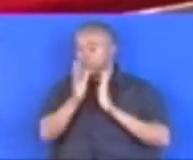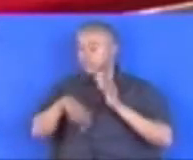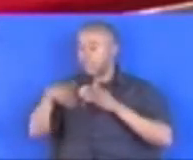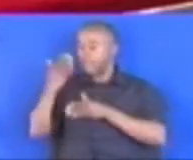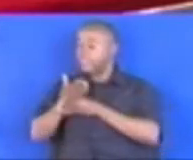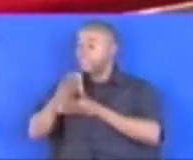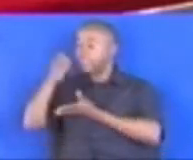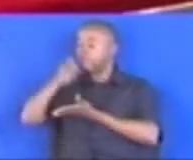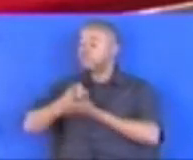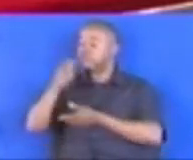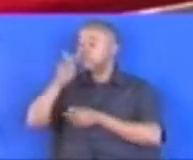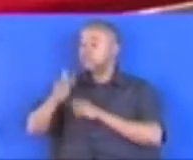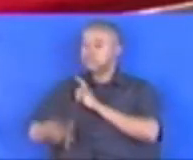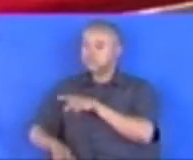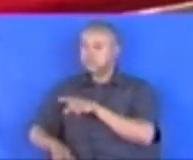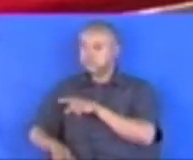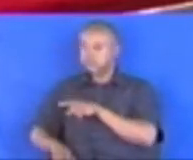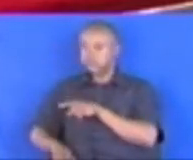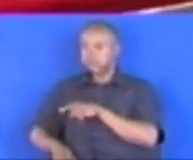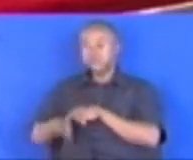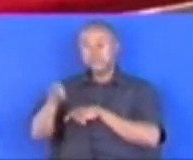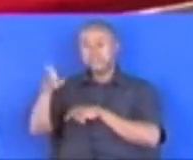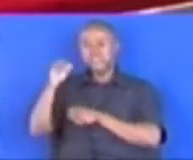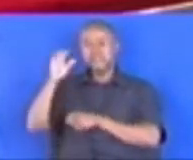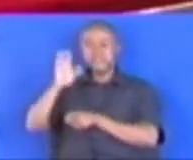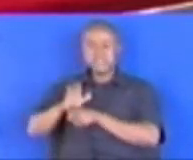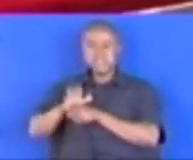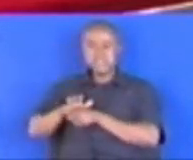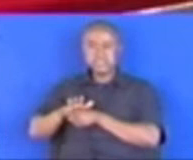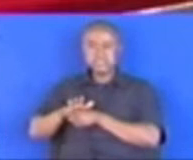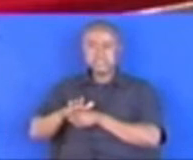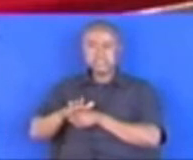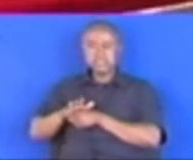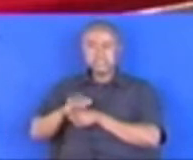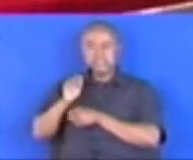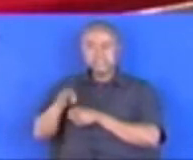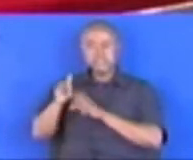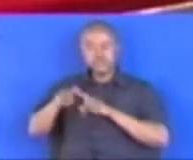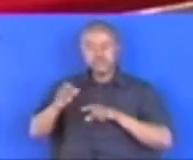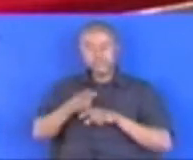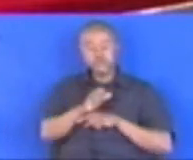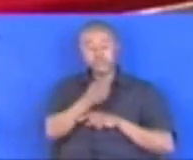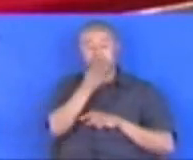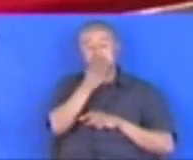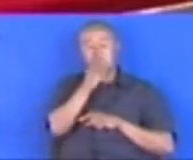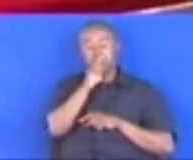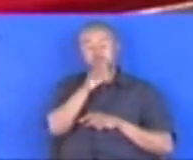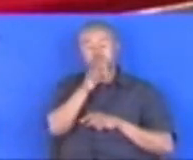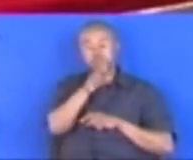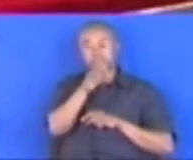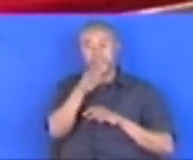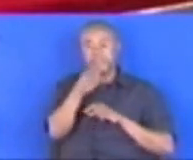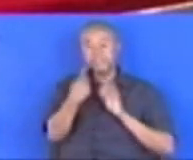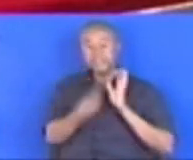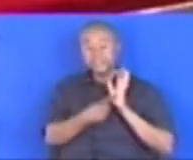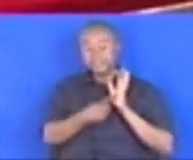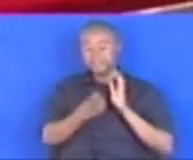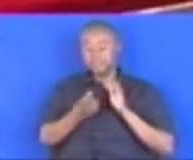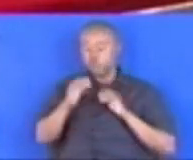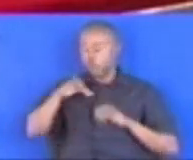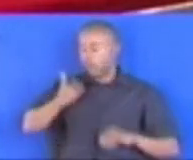Posta Tanzania. Hii ni hela nyingi ukilinganisha na kiasi cha shilingi bilioni 3.6 kilichotolewa kwa wanawake